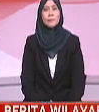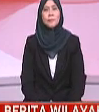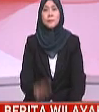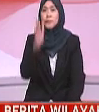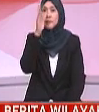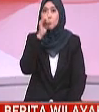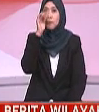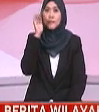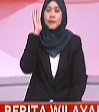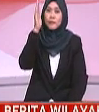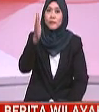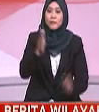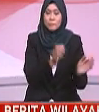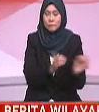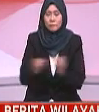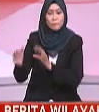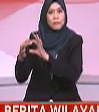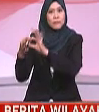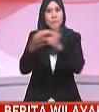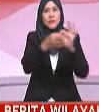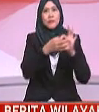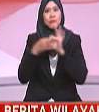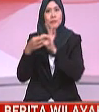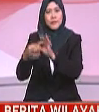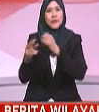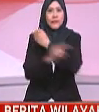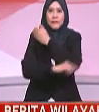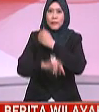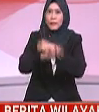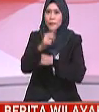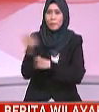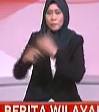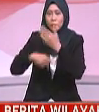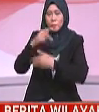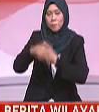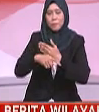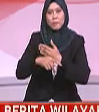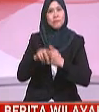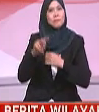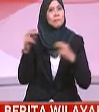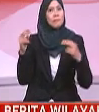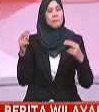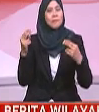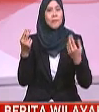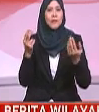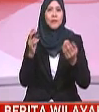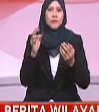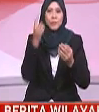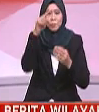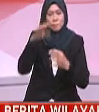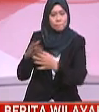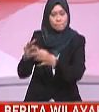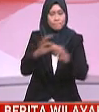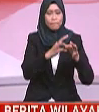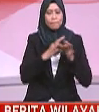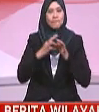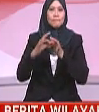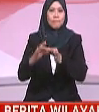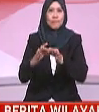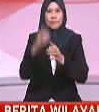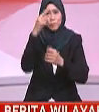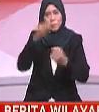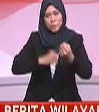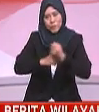Melaka juga merancang mengadakan kerjasama dengan beberapa negeri lain bagi program pelancongan dua hala menerusi pelaksanaan gelembung perjalanan